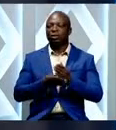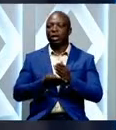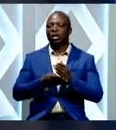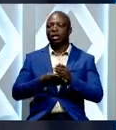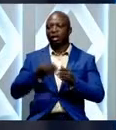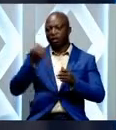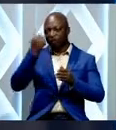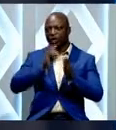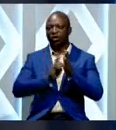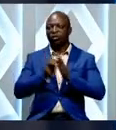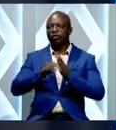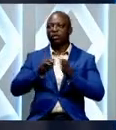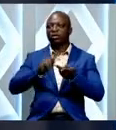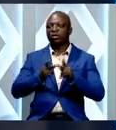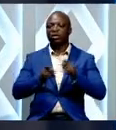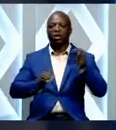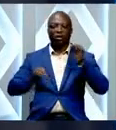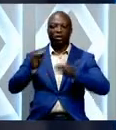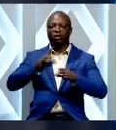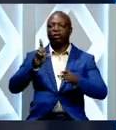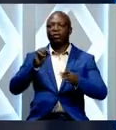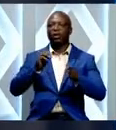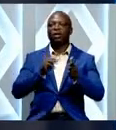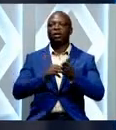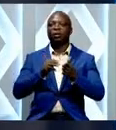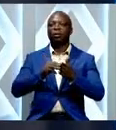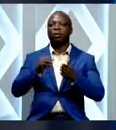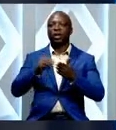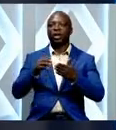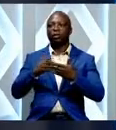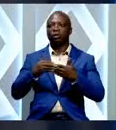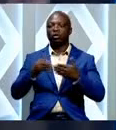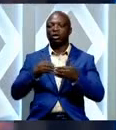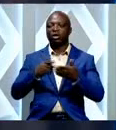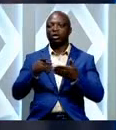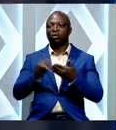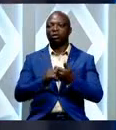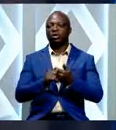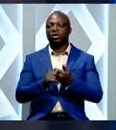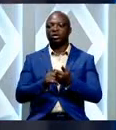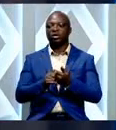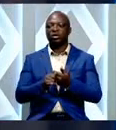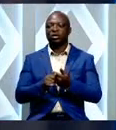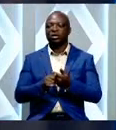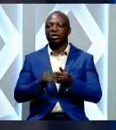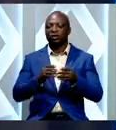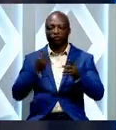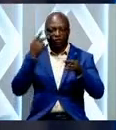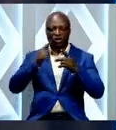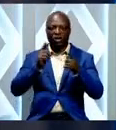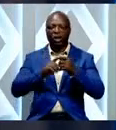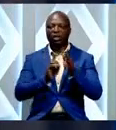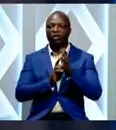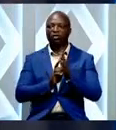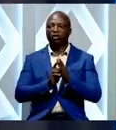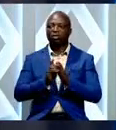partenaires investissent 20 milliards de dollars dans le projet Desert Power qui vise à